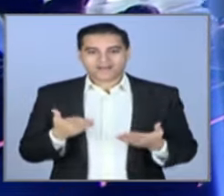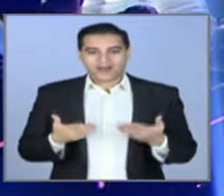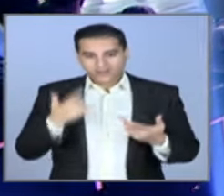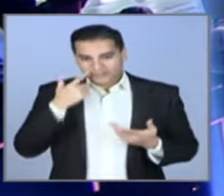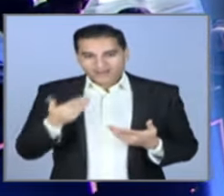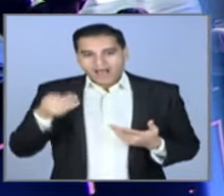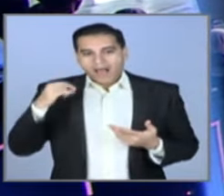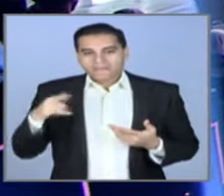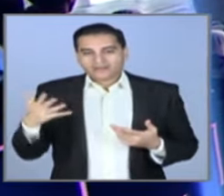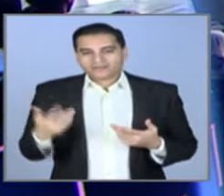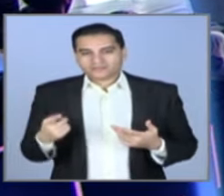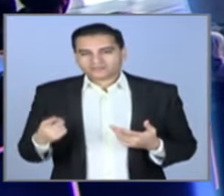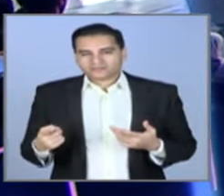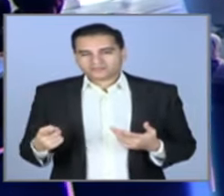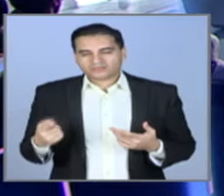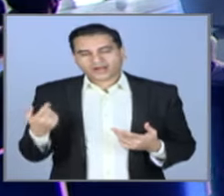احمد كنتوا كام؟